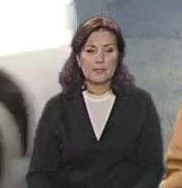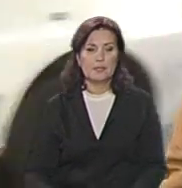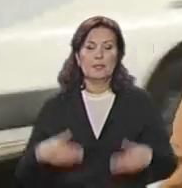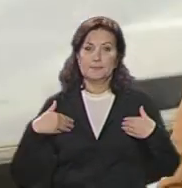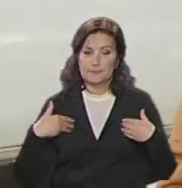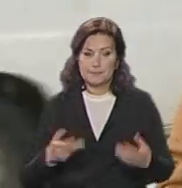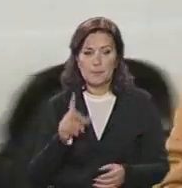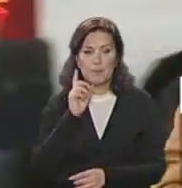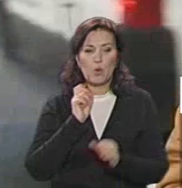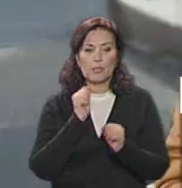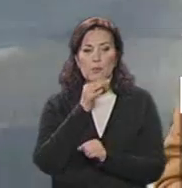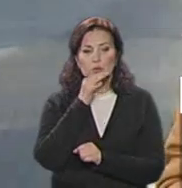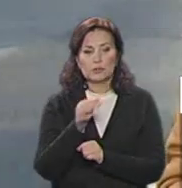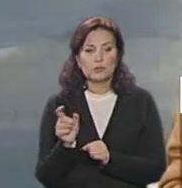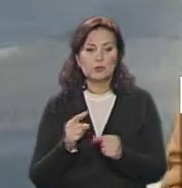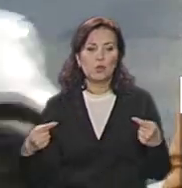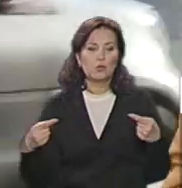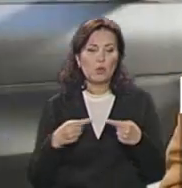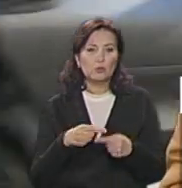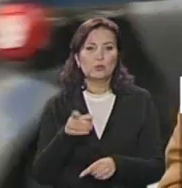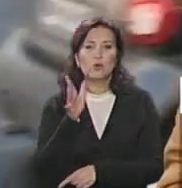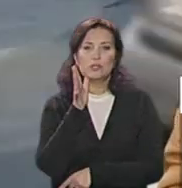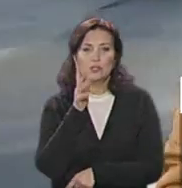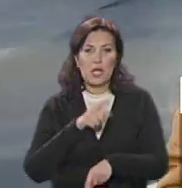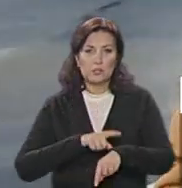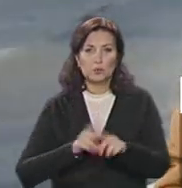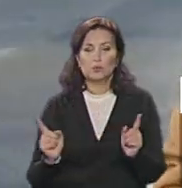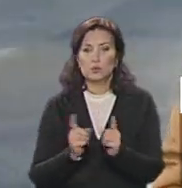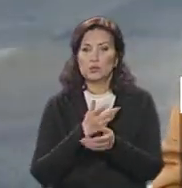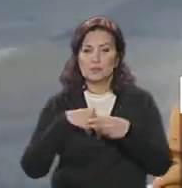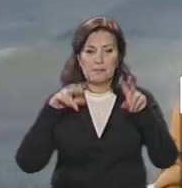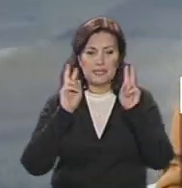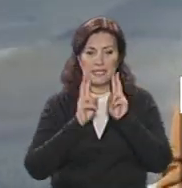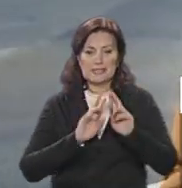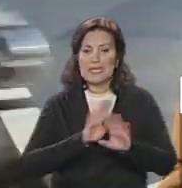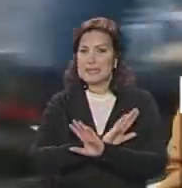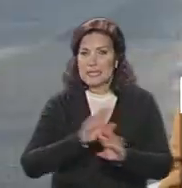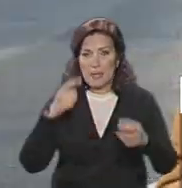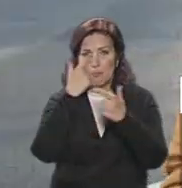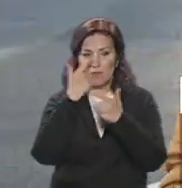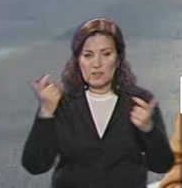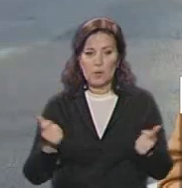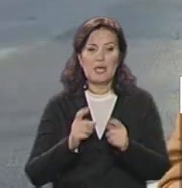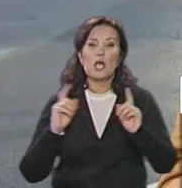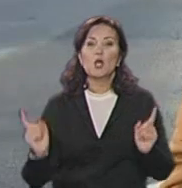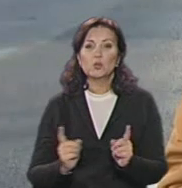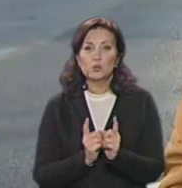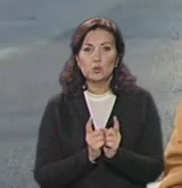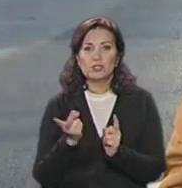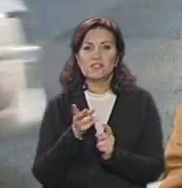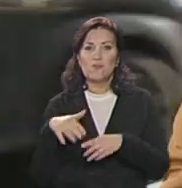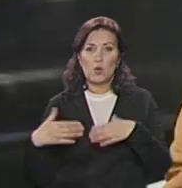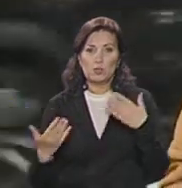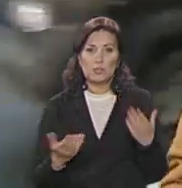Привіт. Поки можу сказати, що точного часу зустрічі ми не знаємо, про це не повідомляють. Однак зустріч двостороння